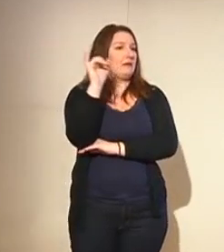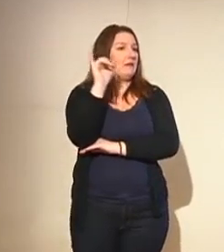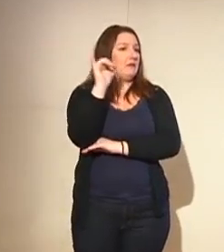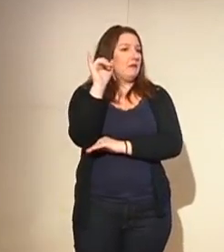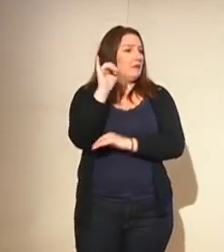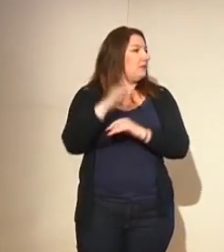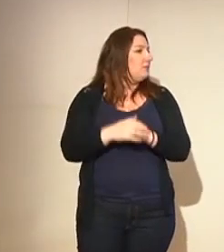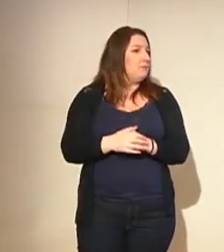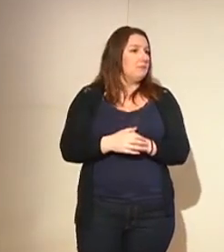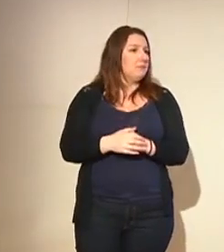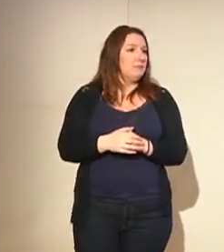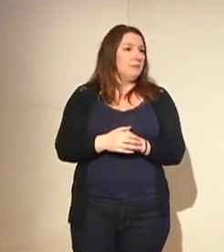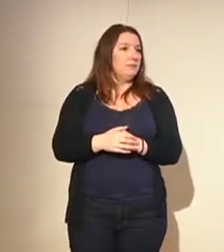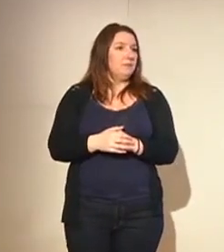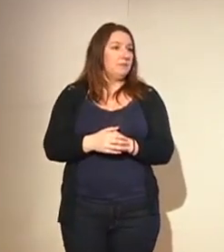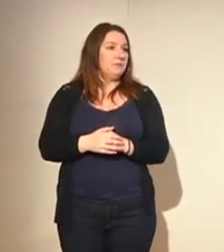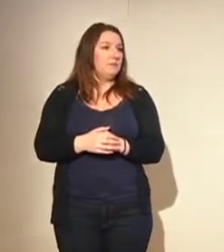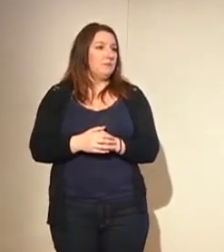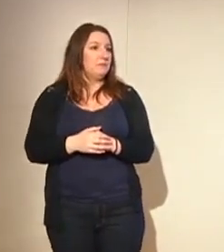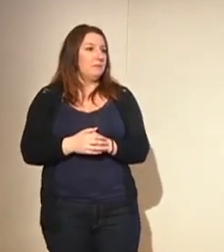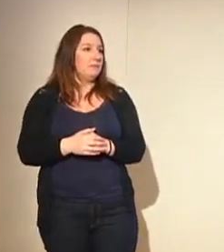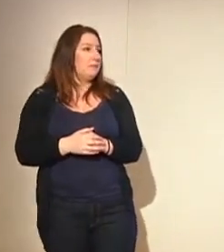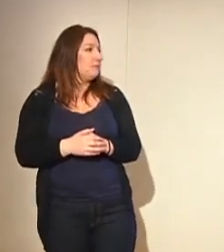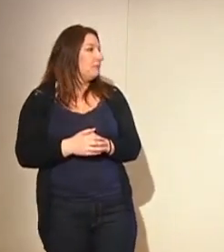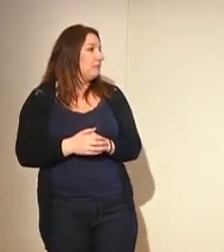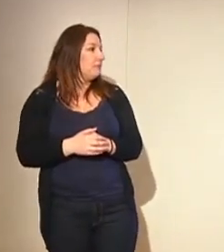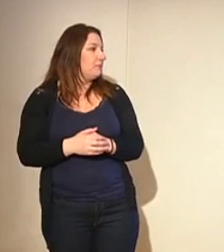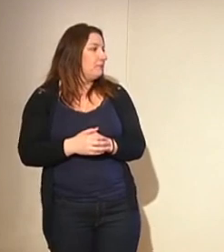municipal du 4 avril